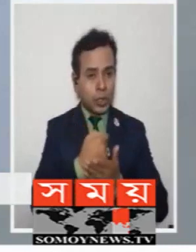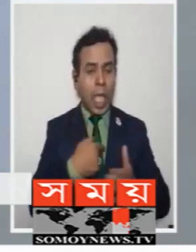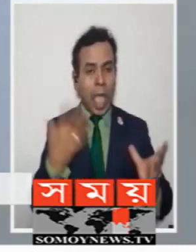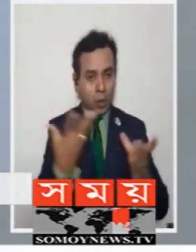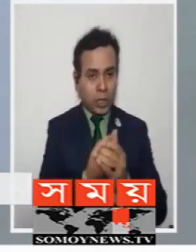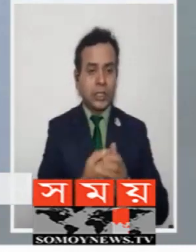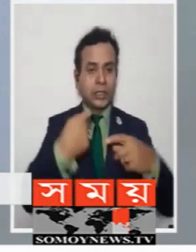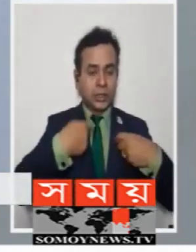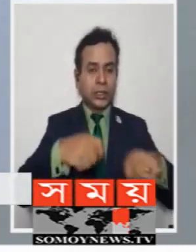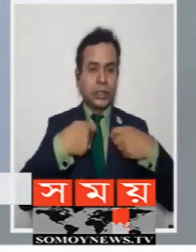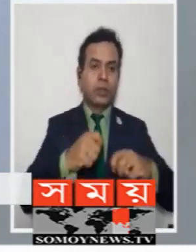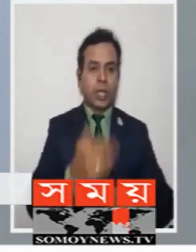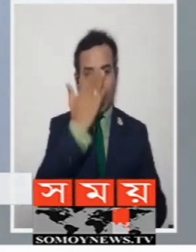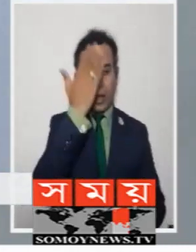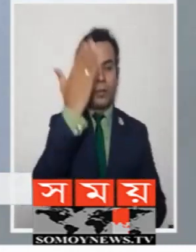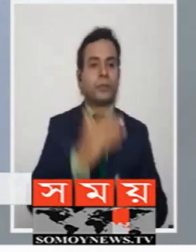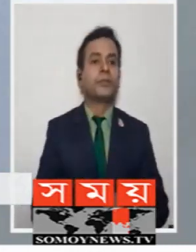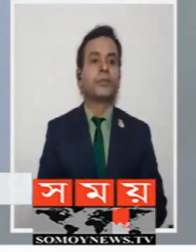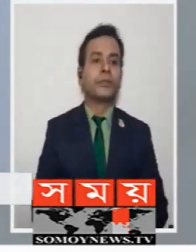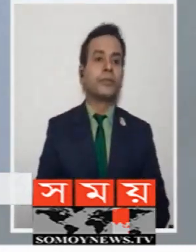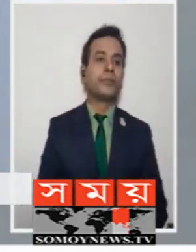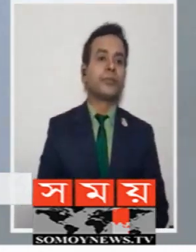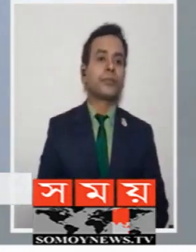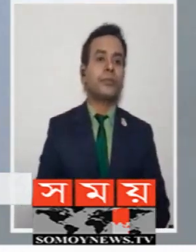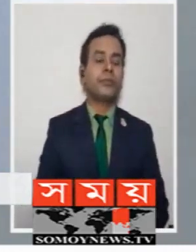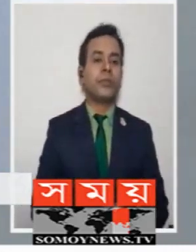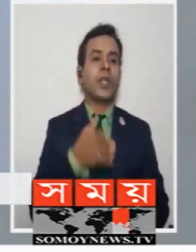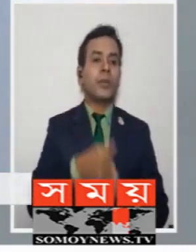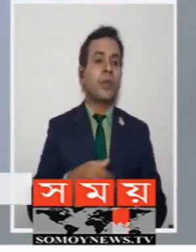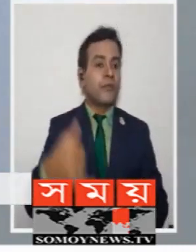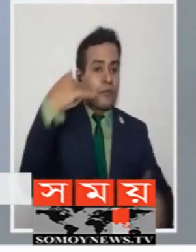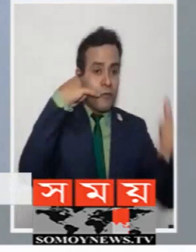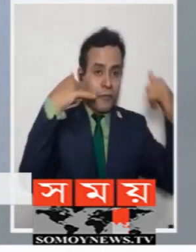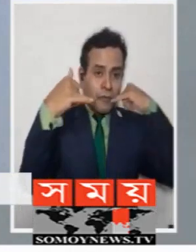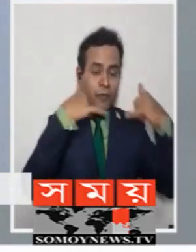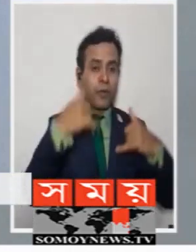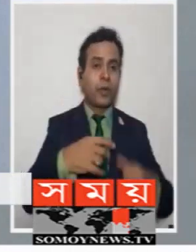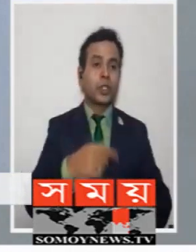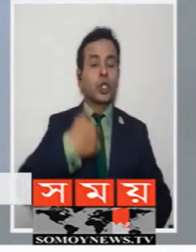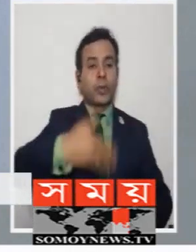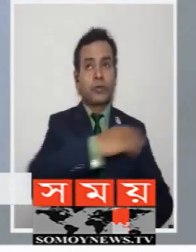আমাদের হটলাইন ফোন সবসময় খোলা থাকে এবং আমরা গত 24 ঘন্টায় কল রিসিভ করেছি